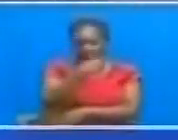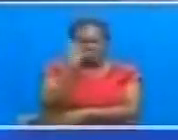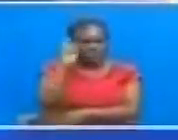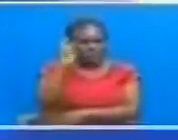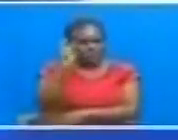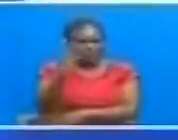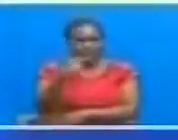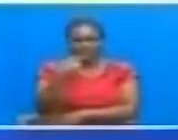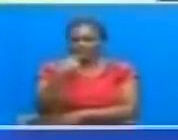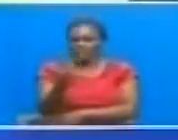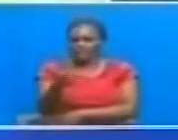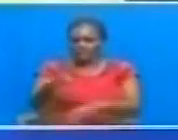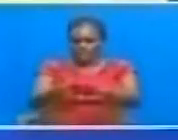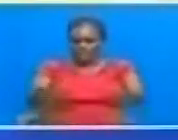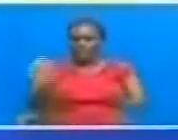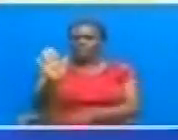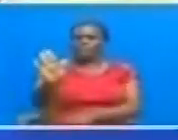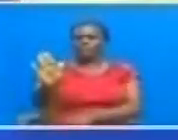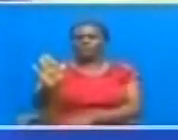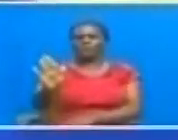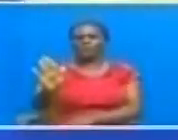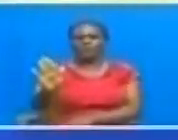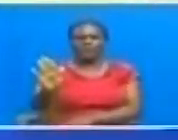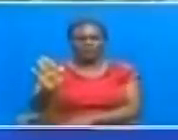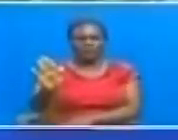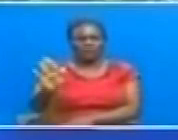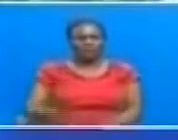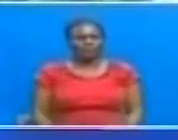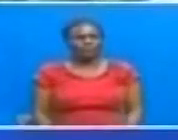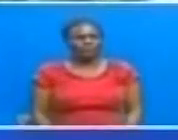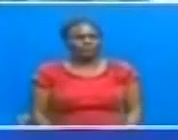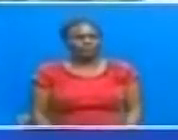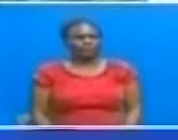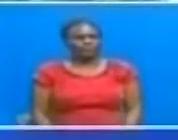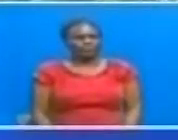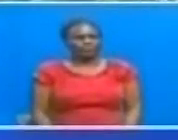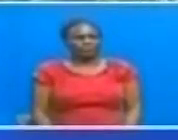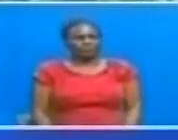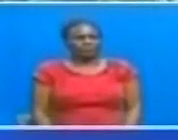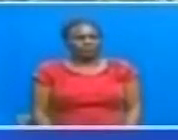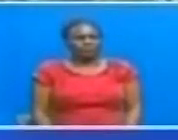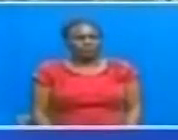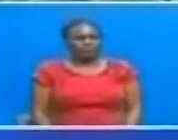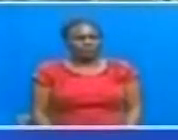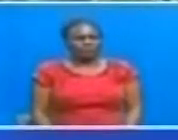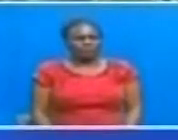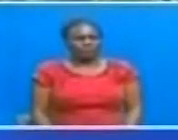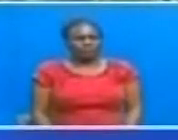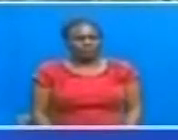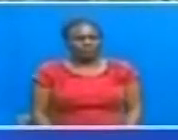wake, akamwambia hii shamba yako ni yako. Maana kwa sikizangu atifanuli na hii